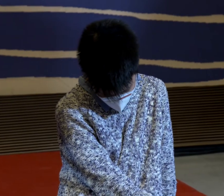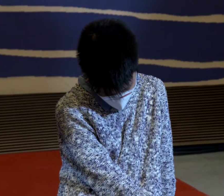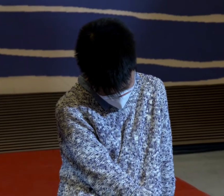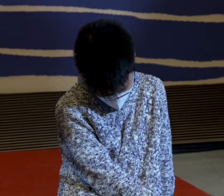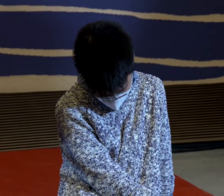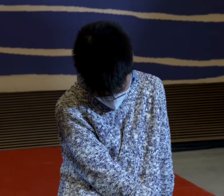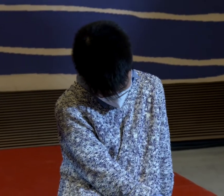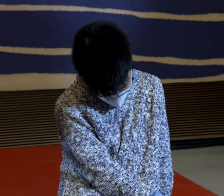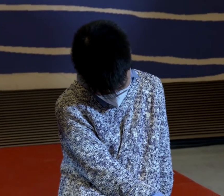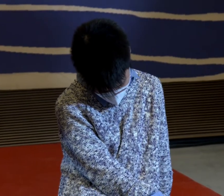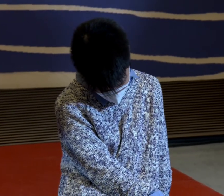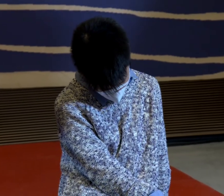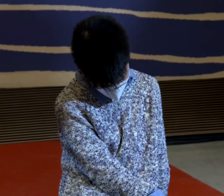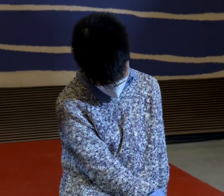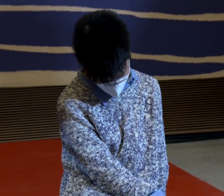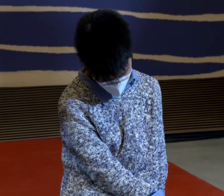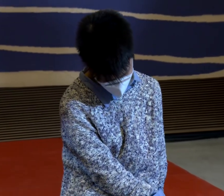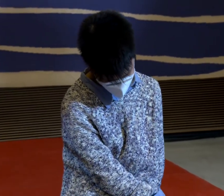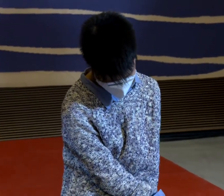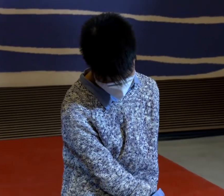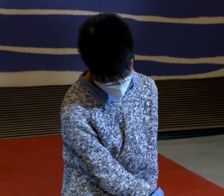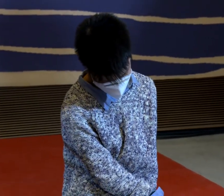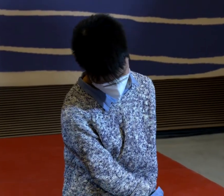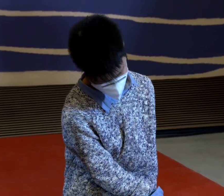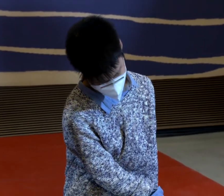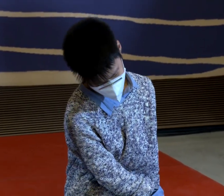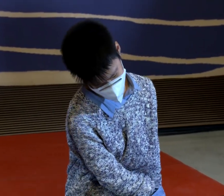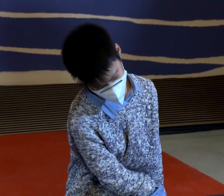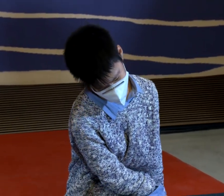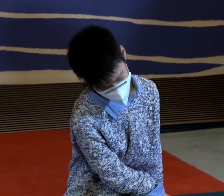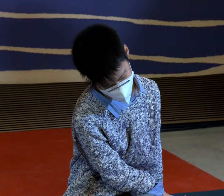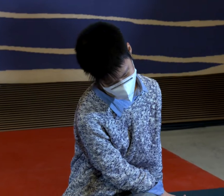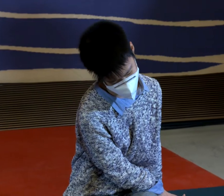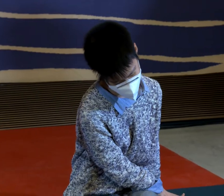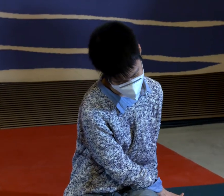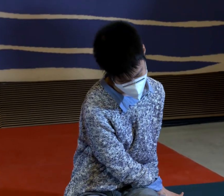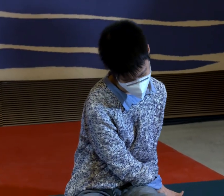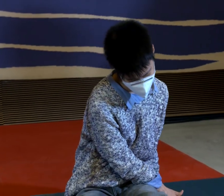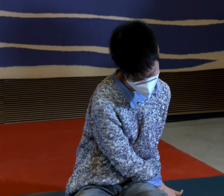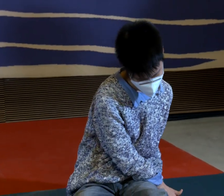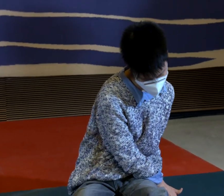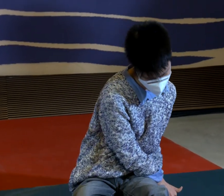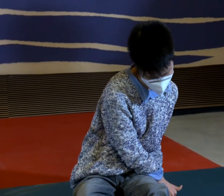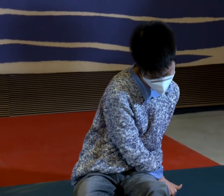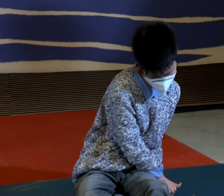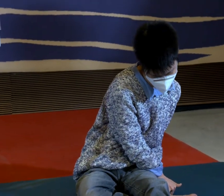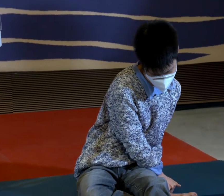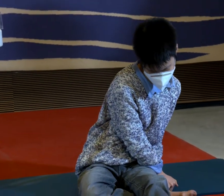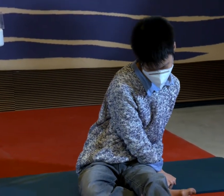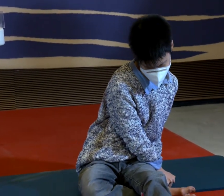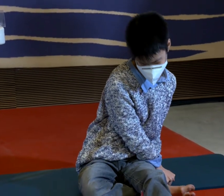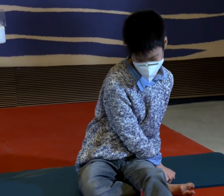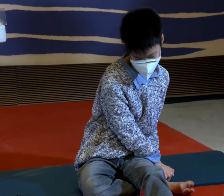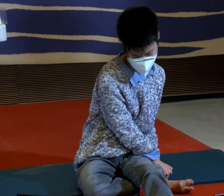corps, moi aussi ? Ne suis-je donc pas un corps, moi aussi ? mais au dehors, sur le parquet ciré